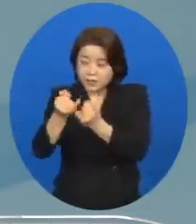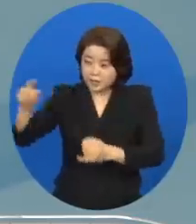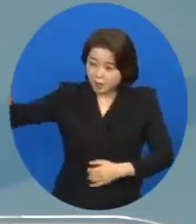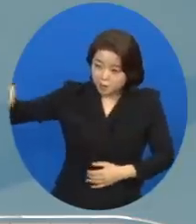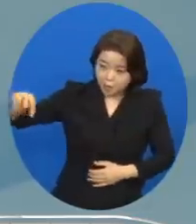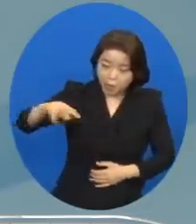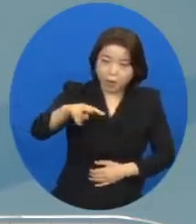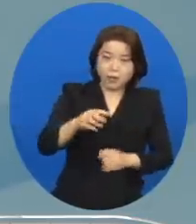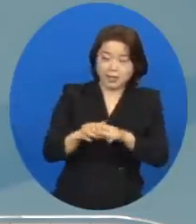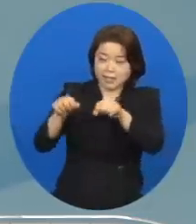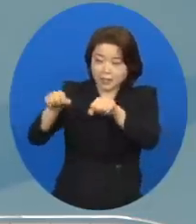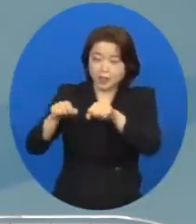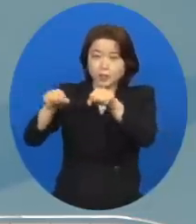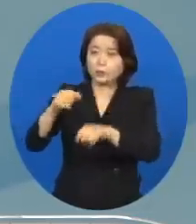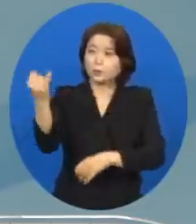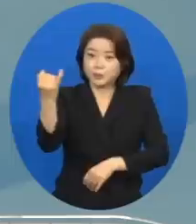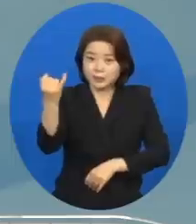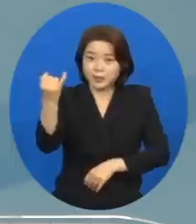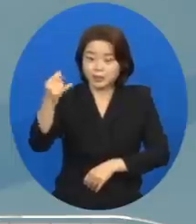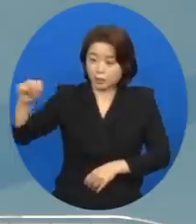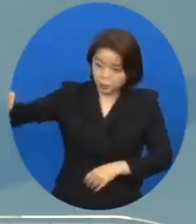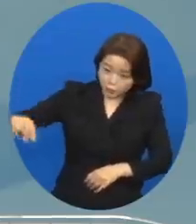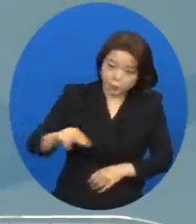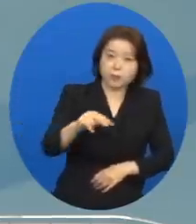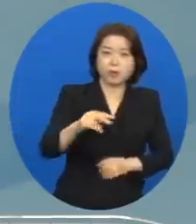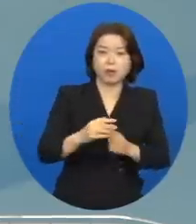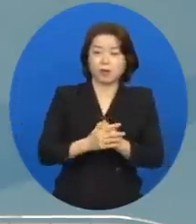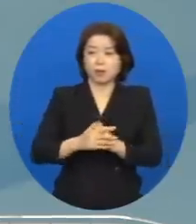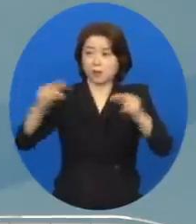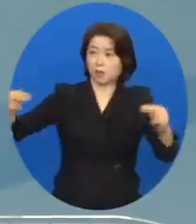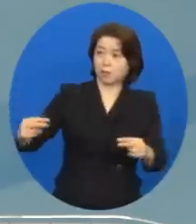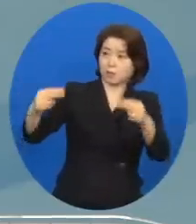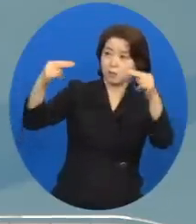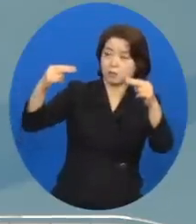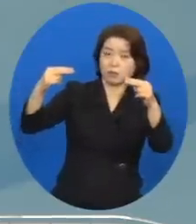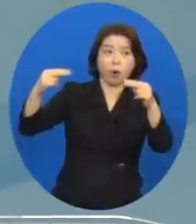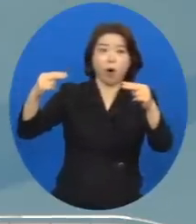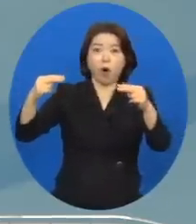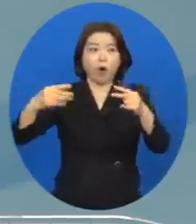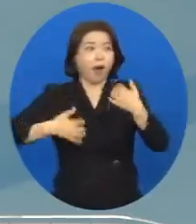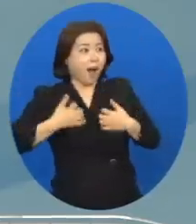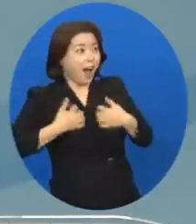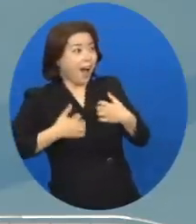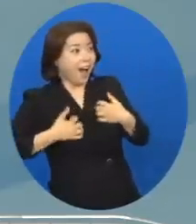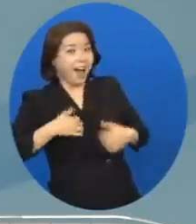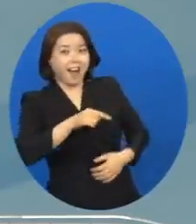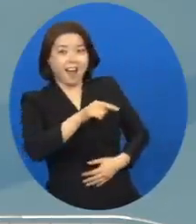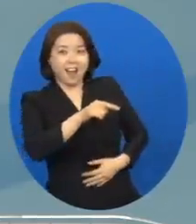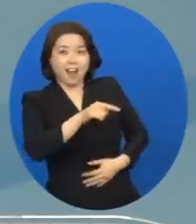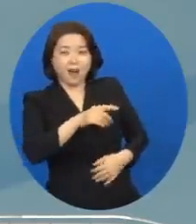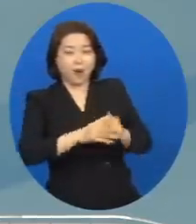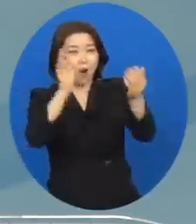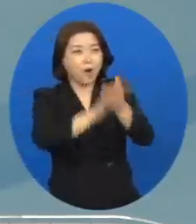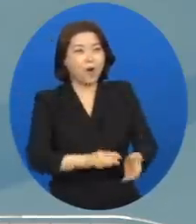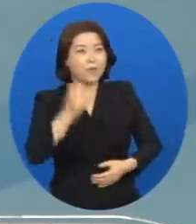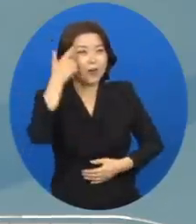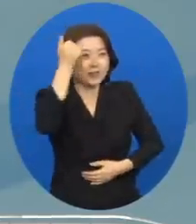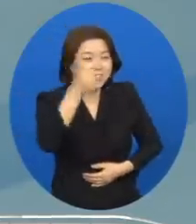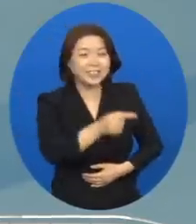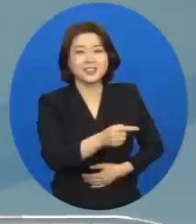청소하는 자매가 불쑥 나오면서 저를 보고는 너무 반가워하는 겁니다.